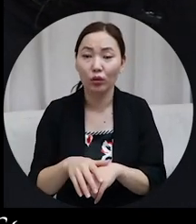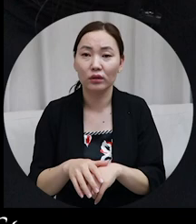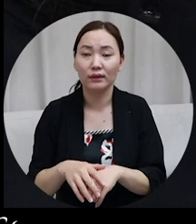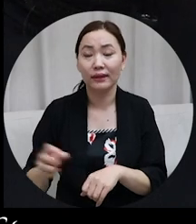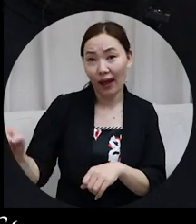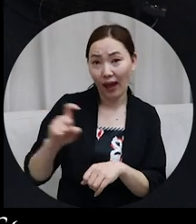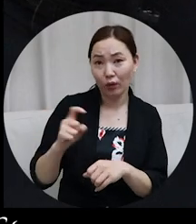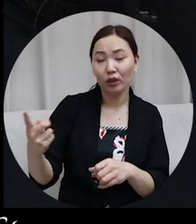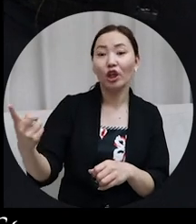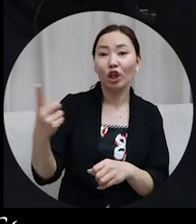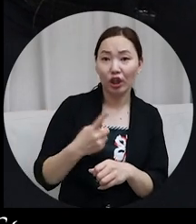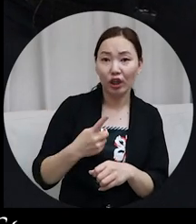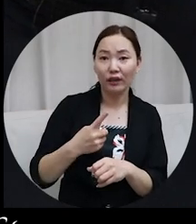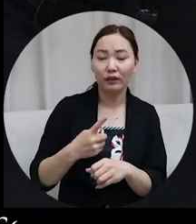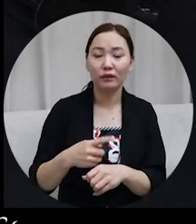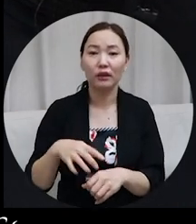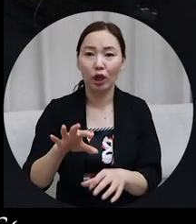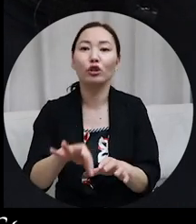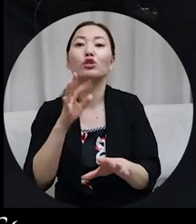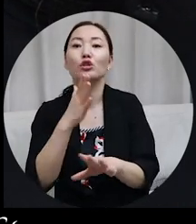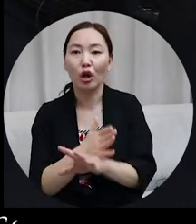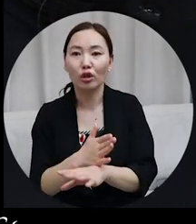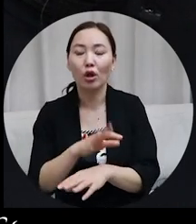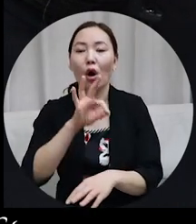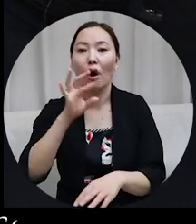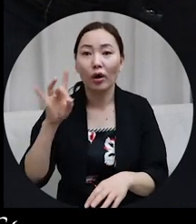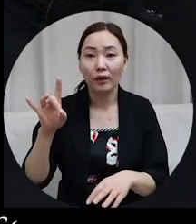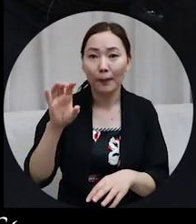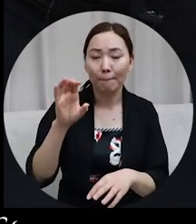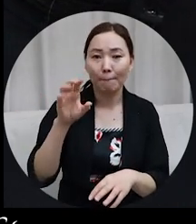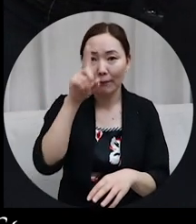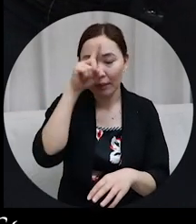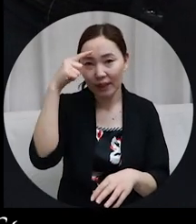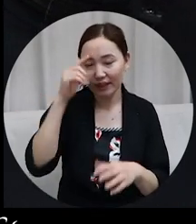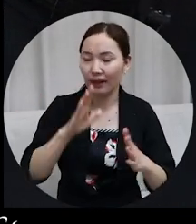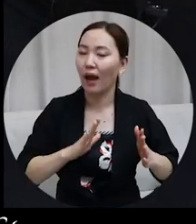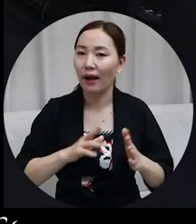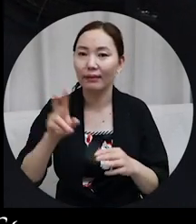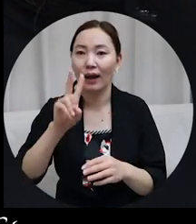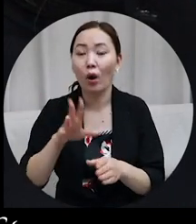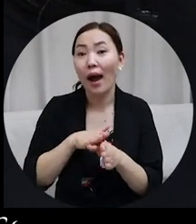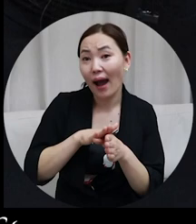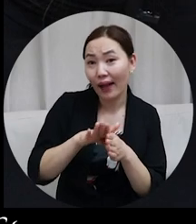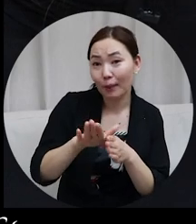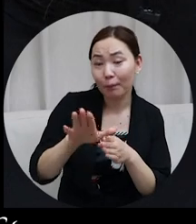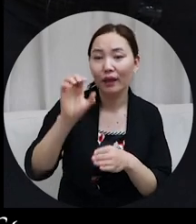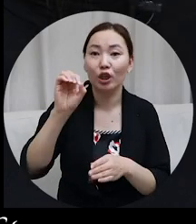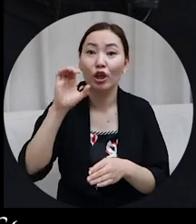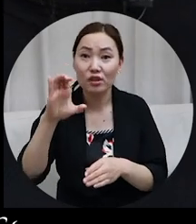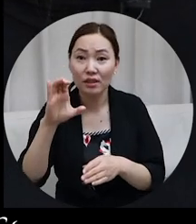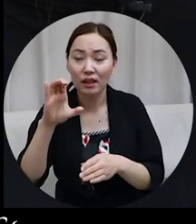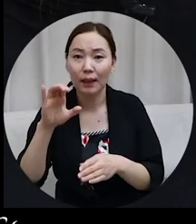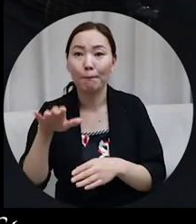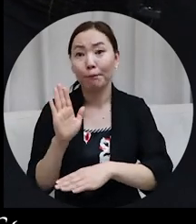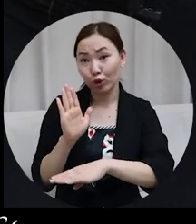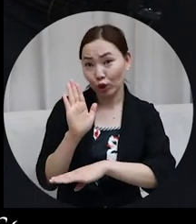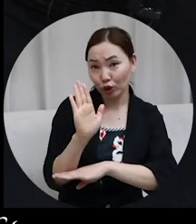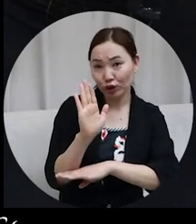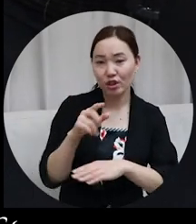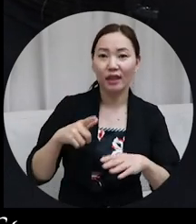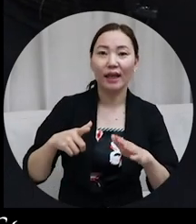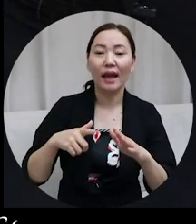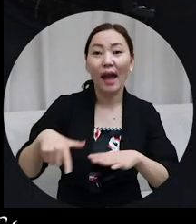хэлэхээр нь үгүй. Үнийн дүнгийн мэдээ. Тэгээд явсан. Тэгээд араас надад хариу өгсөн. Тэгээд сонгоцсон. Тэгэл өөр бусад тэмдэглэн